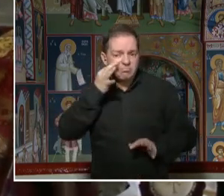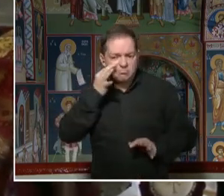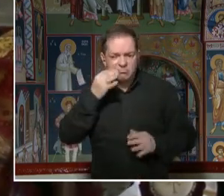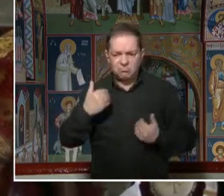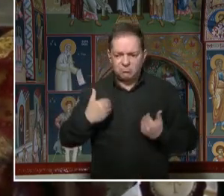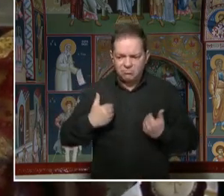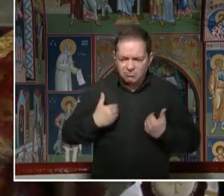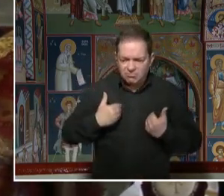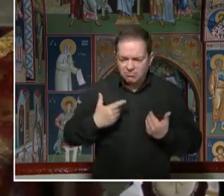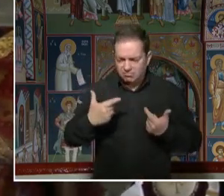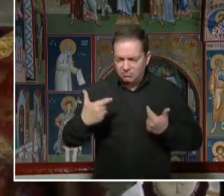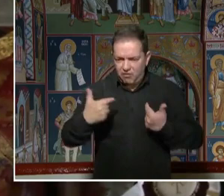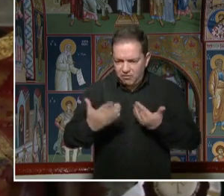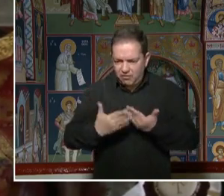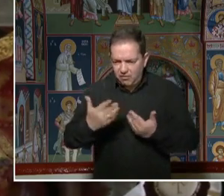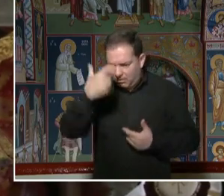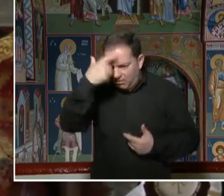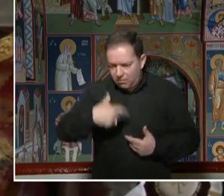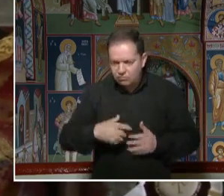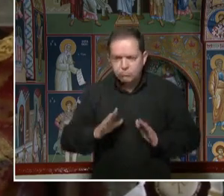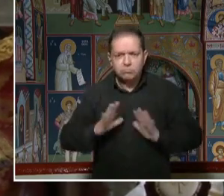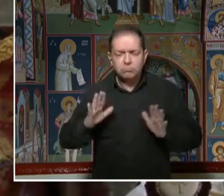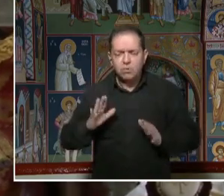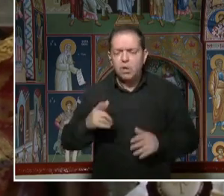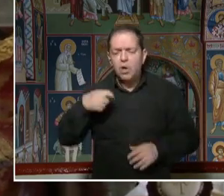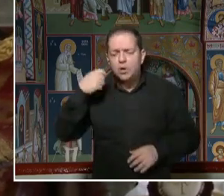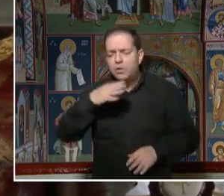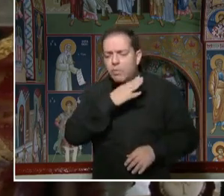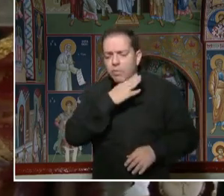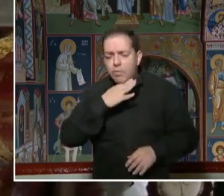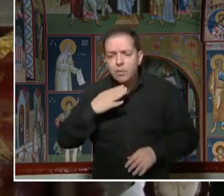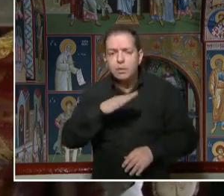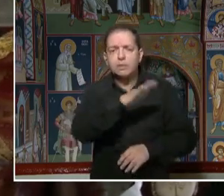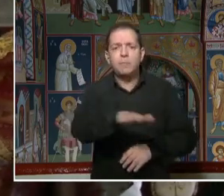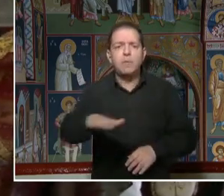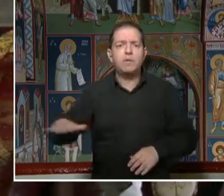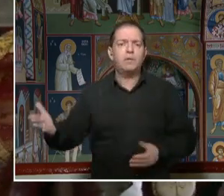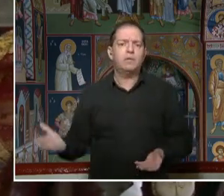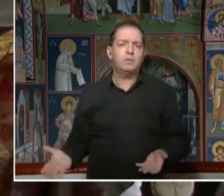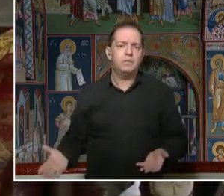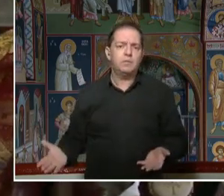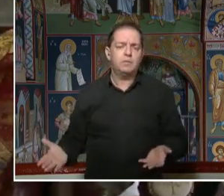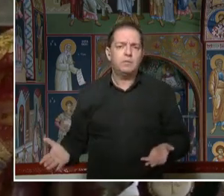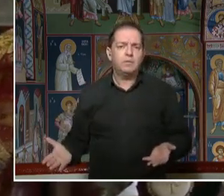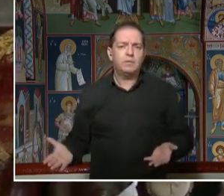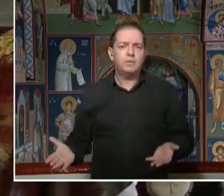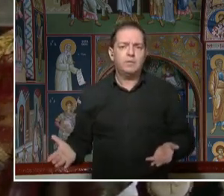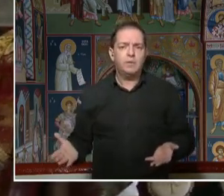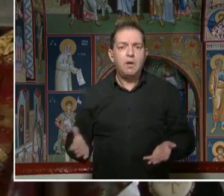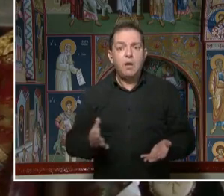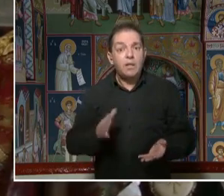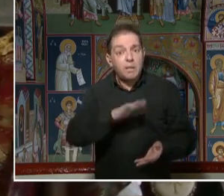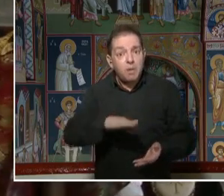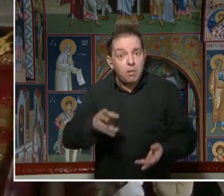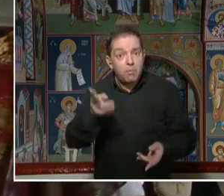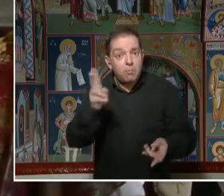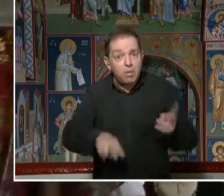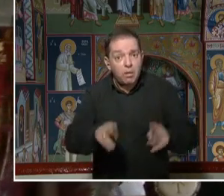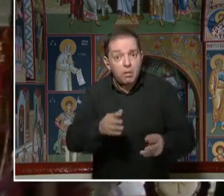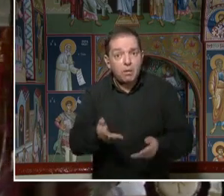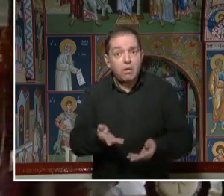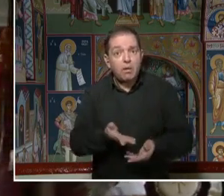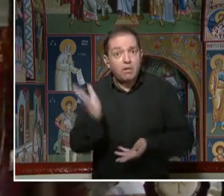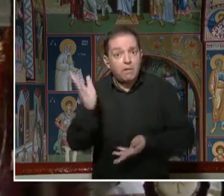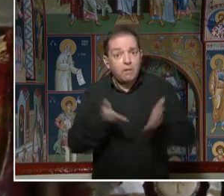τους, αλλά θυσιάζονται για τα παιδιά τους. Και όταν φεύγουν τόσο βία